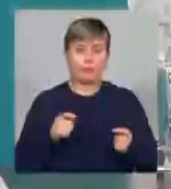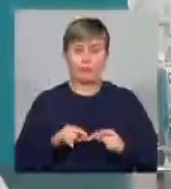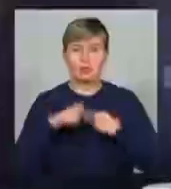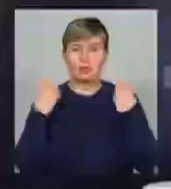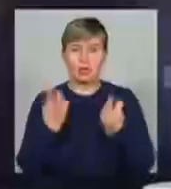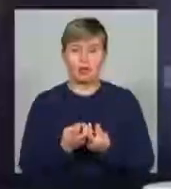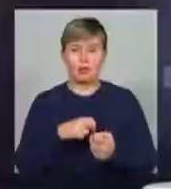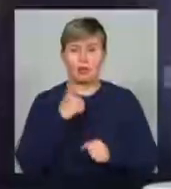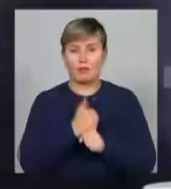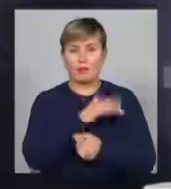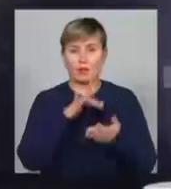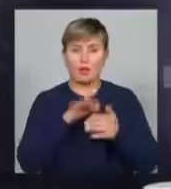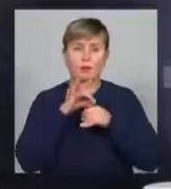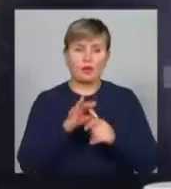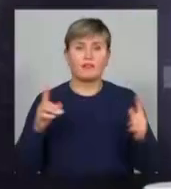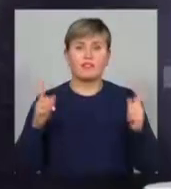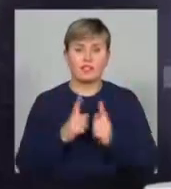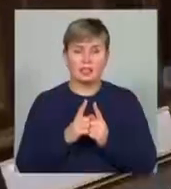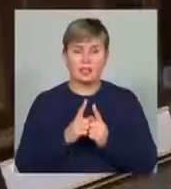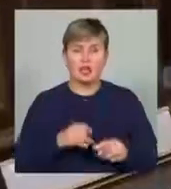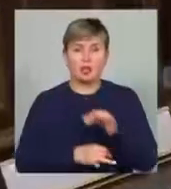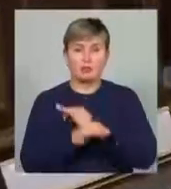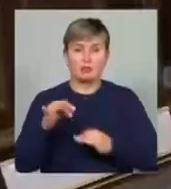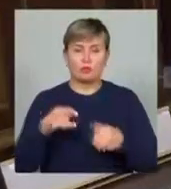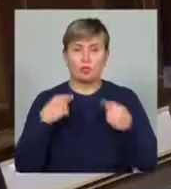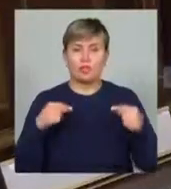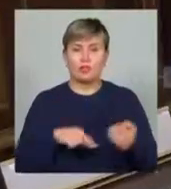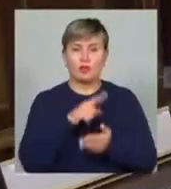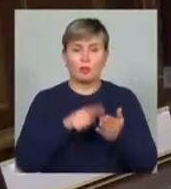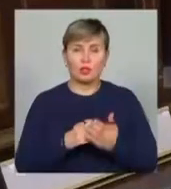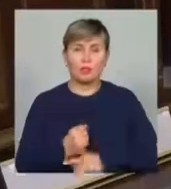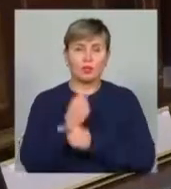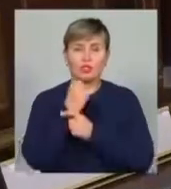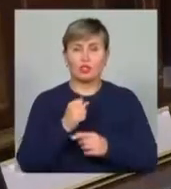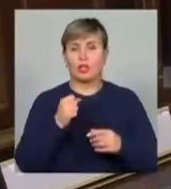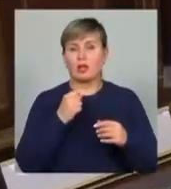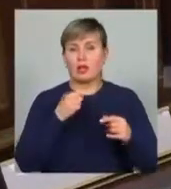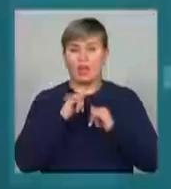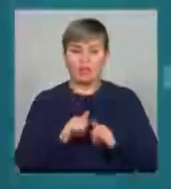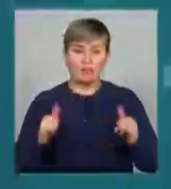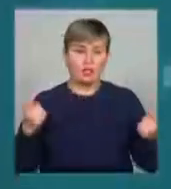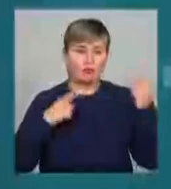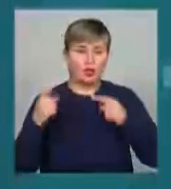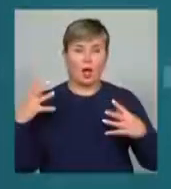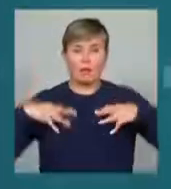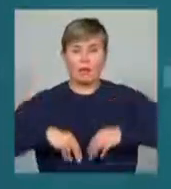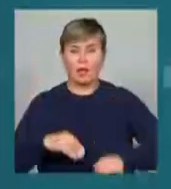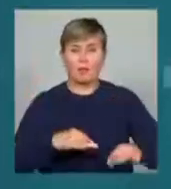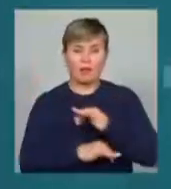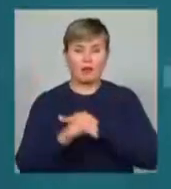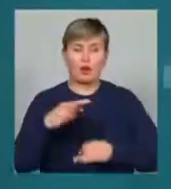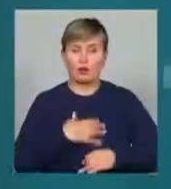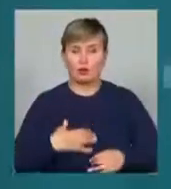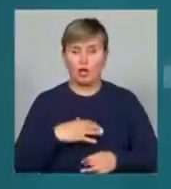глава мегаполиса провел встречу с интеллигенцией. Обсуждали насущное – вопросы поддержки и развития творческого объединения. Поговорили и об актуальном.